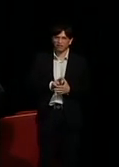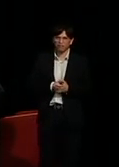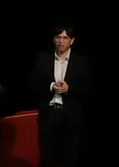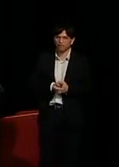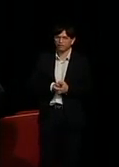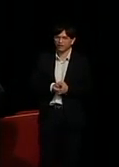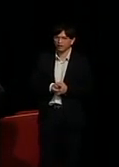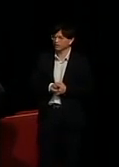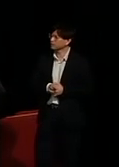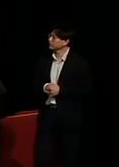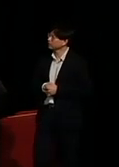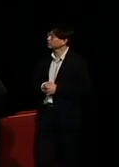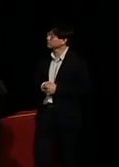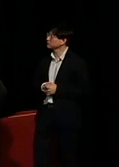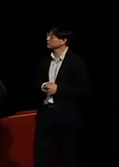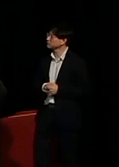in formato